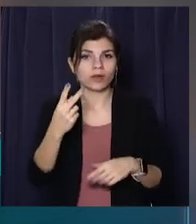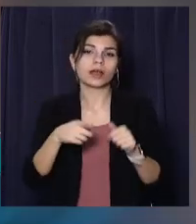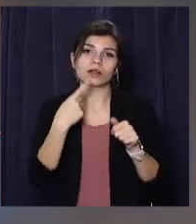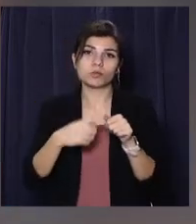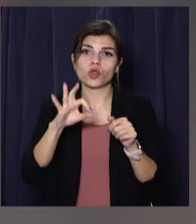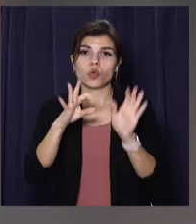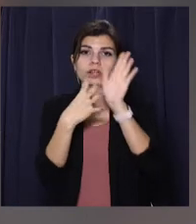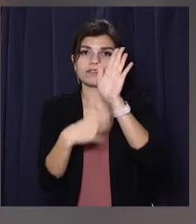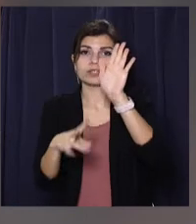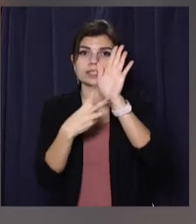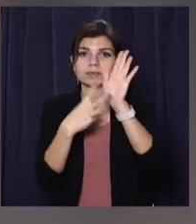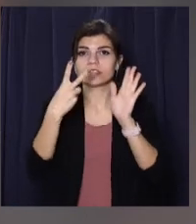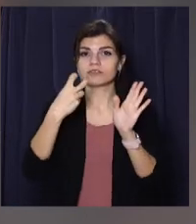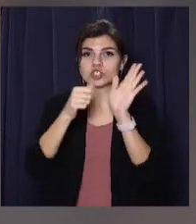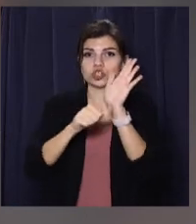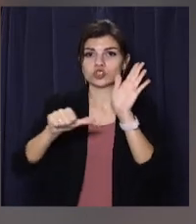або